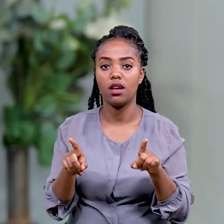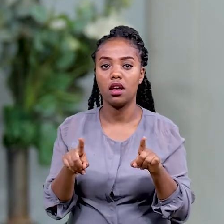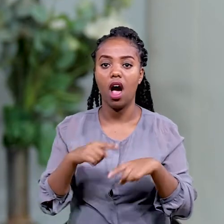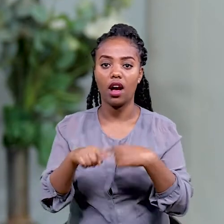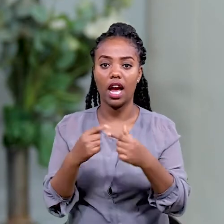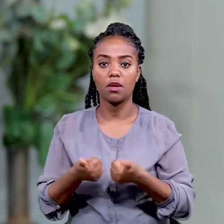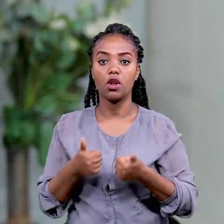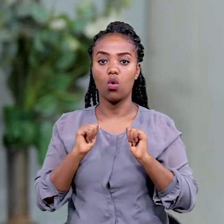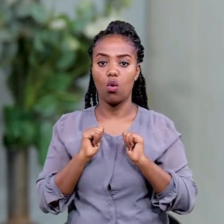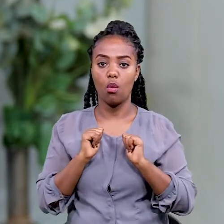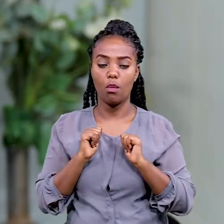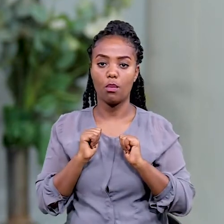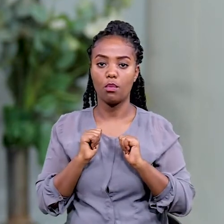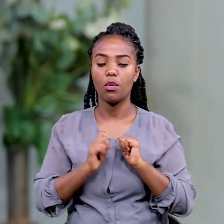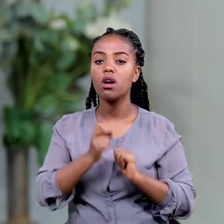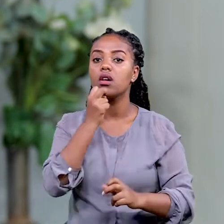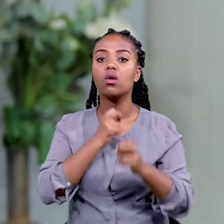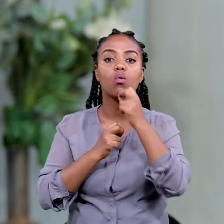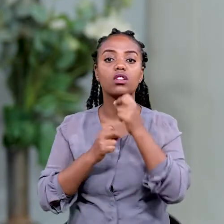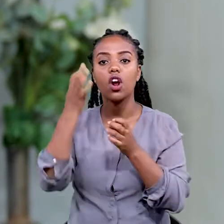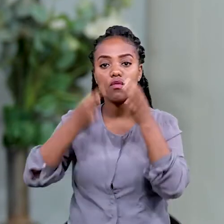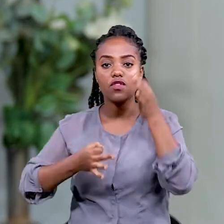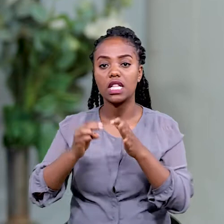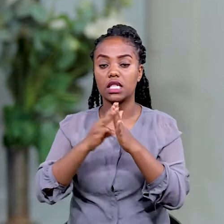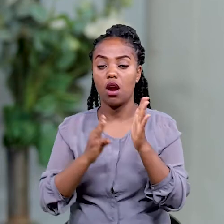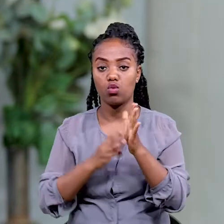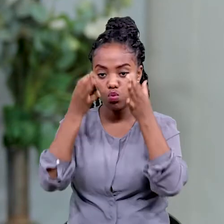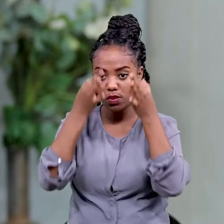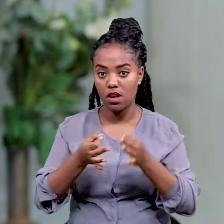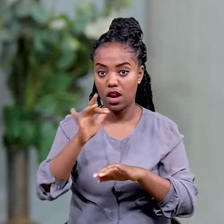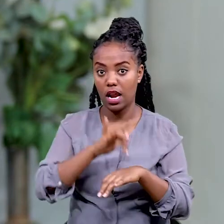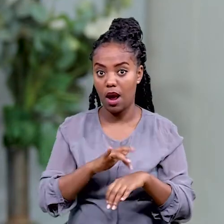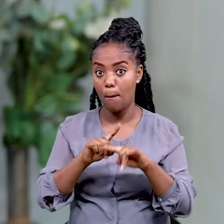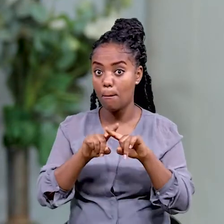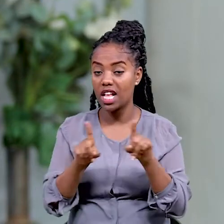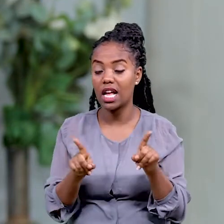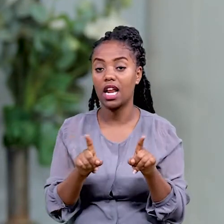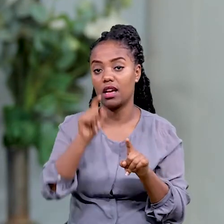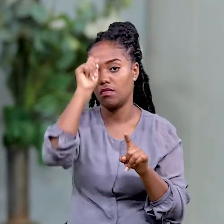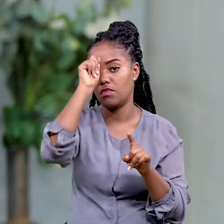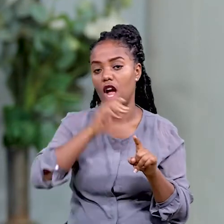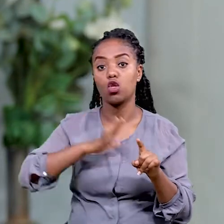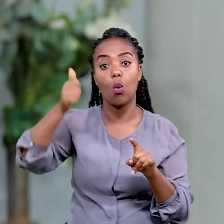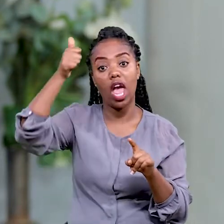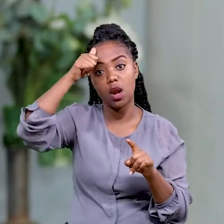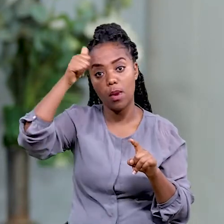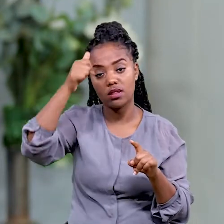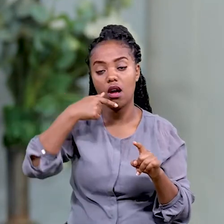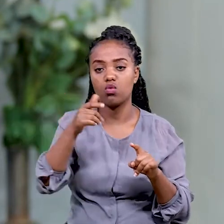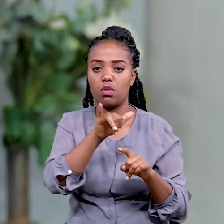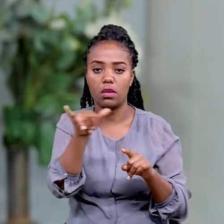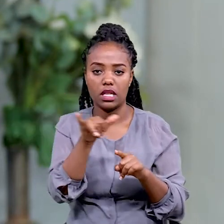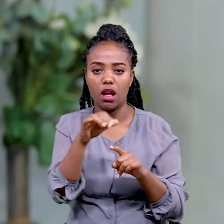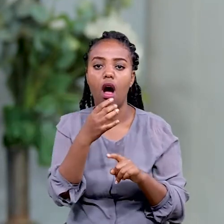አካሄድ ቢኖረውም በወንጀል ፍትህ ስርዓቱ ውሳኔ ላይ በተለይ ቅድም አቶ ኤርሚያስም እንዳነሳው እስከ